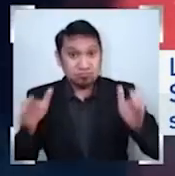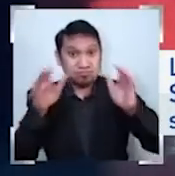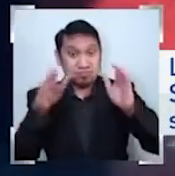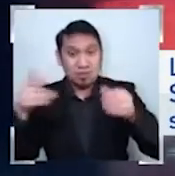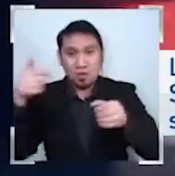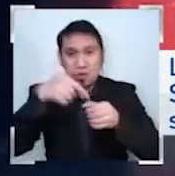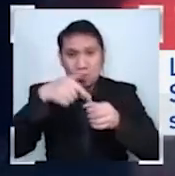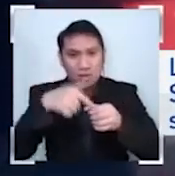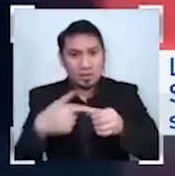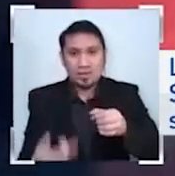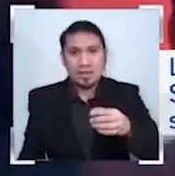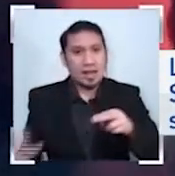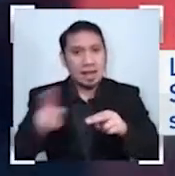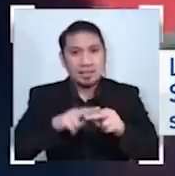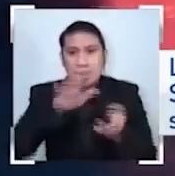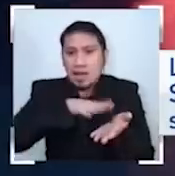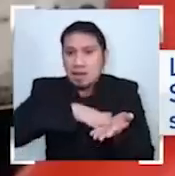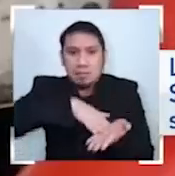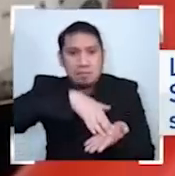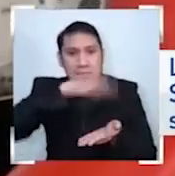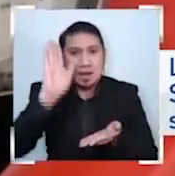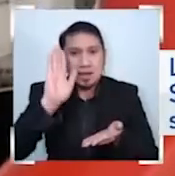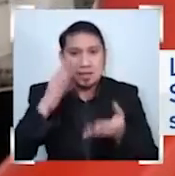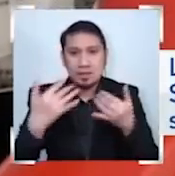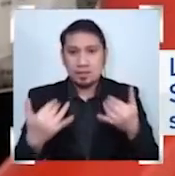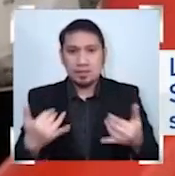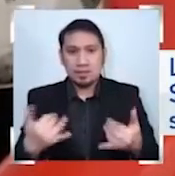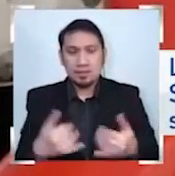unang pagkakataon mula noong 2014.